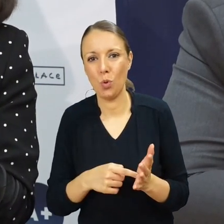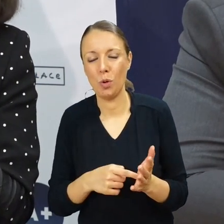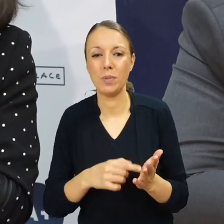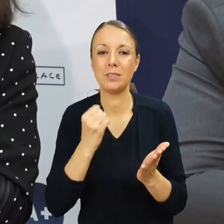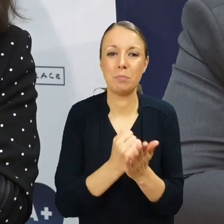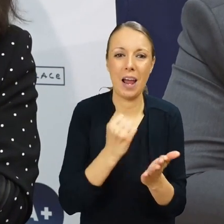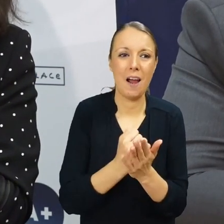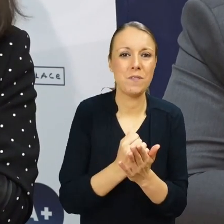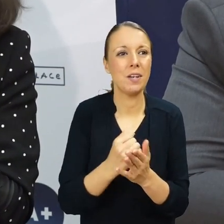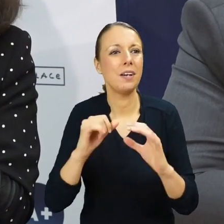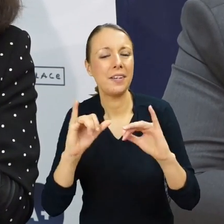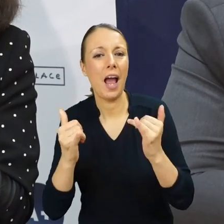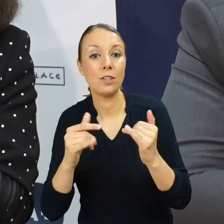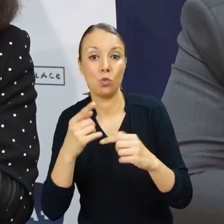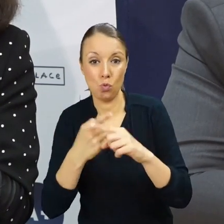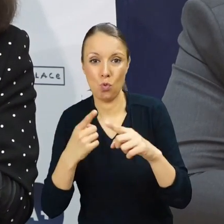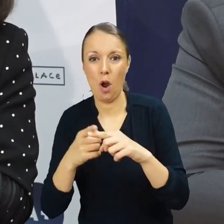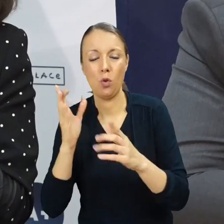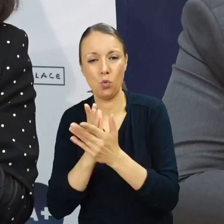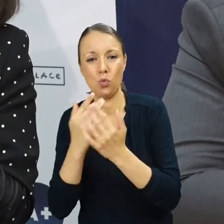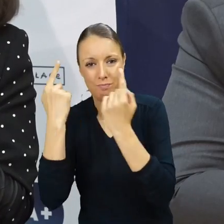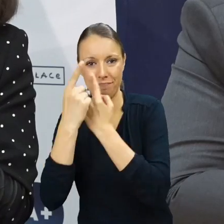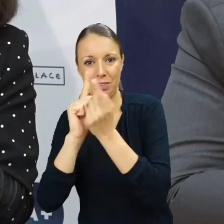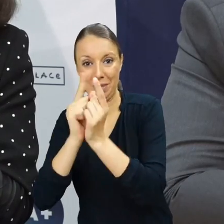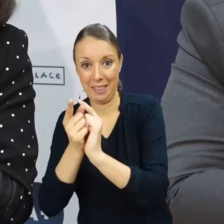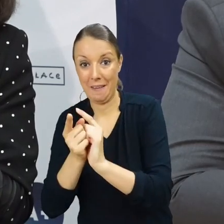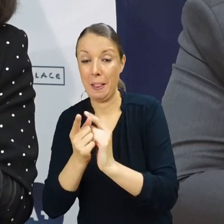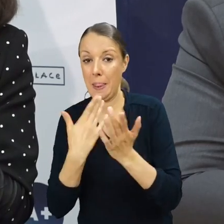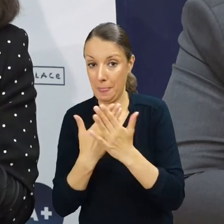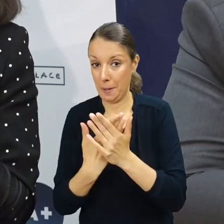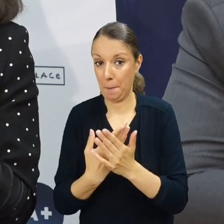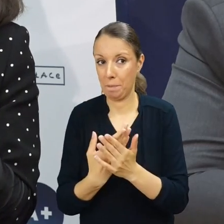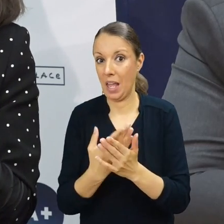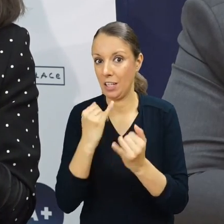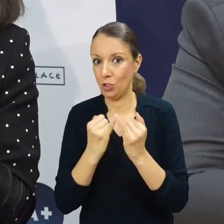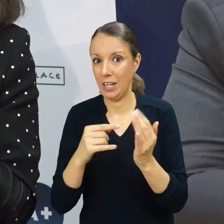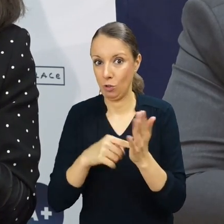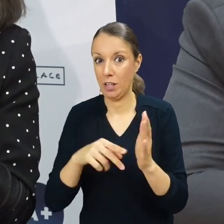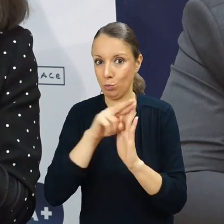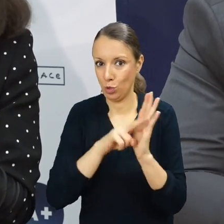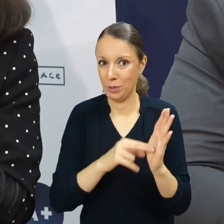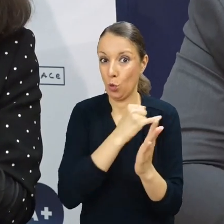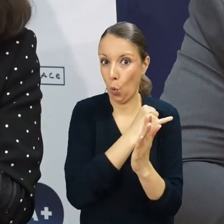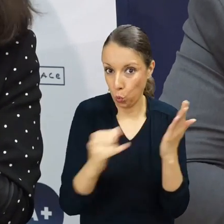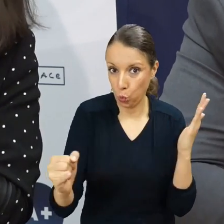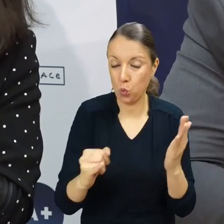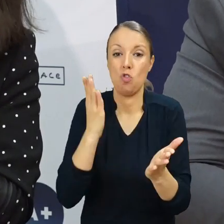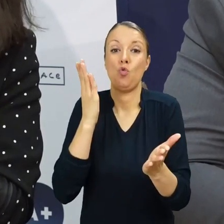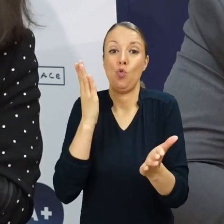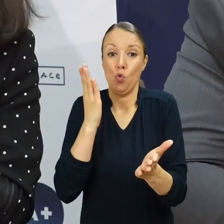zmienia. I dlatego moim zdaniem usunięcie tych przepisów już dałoby wiele. Natomiast i